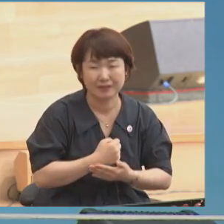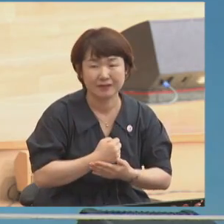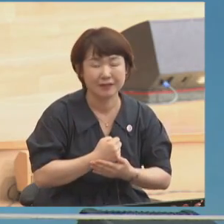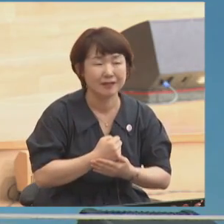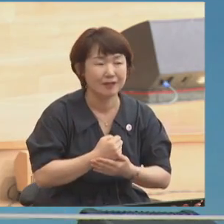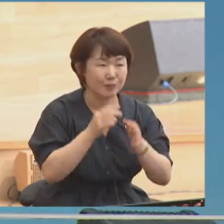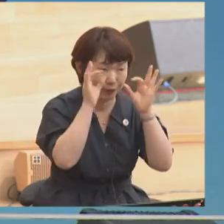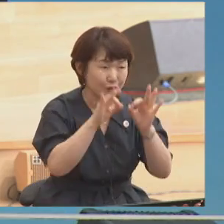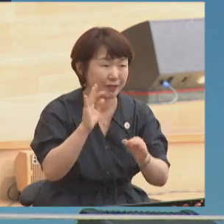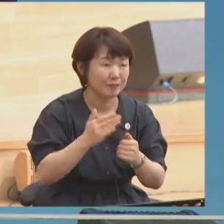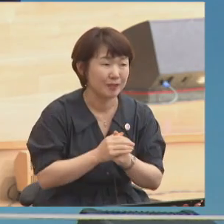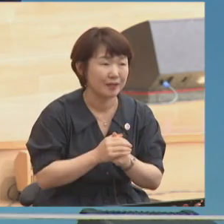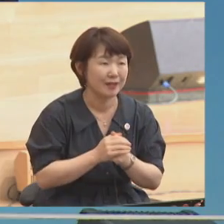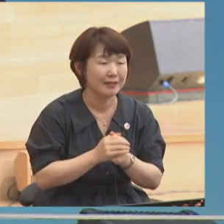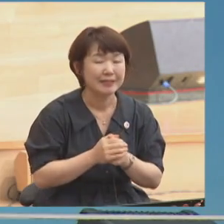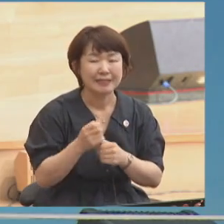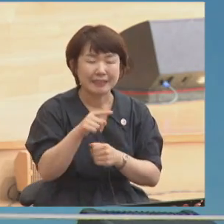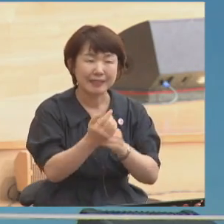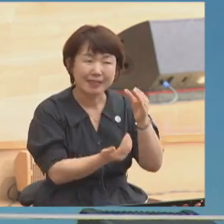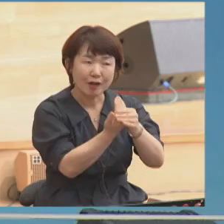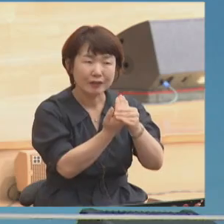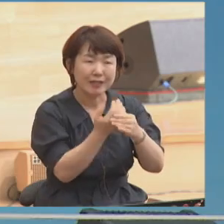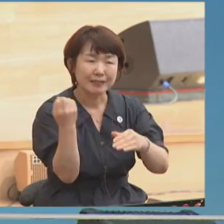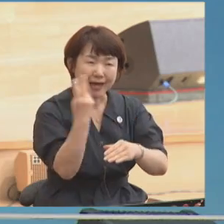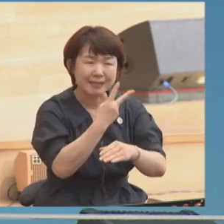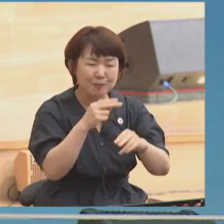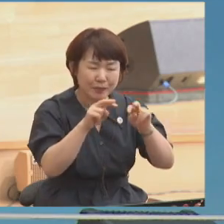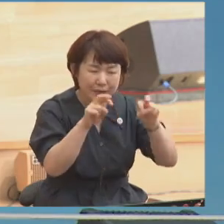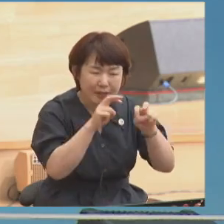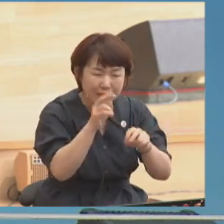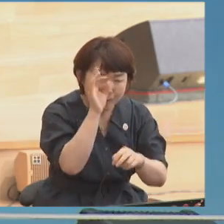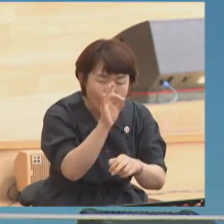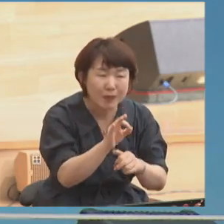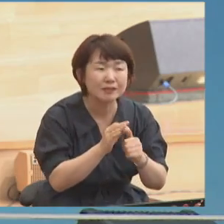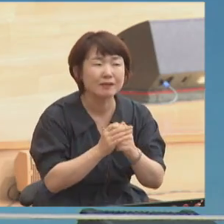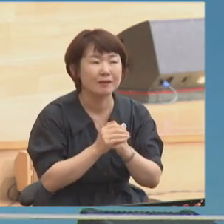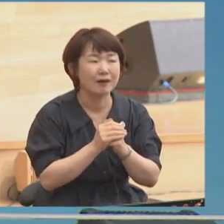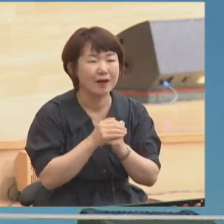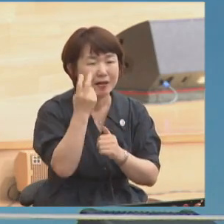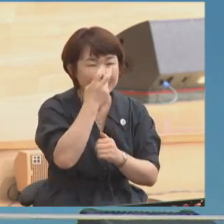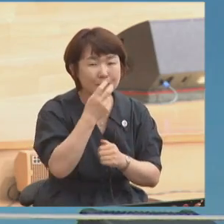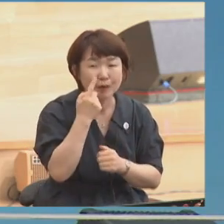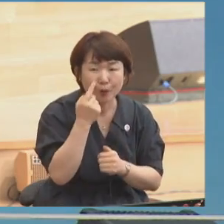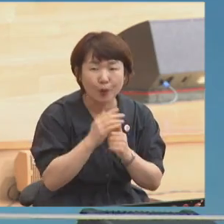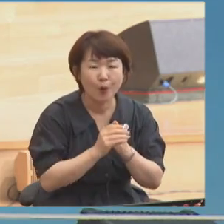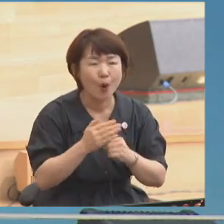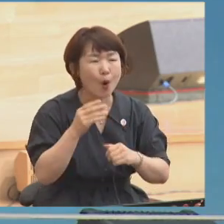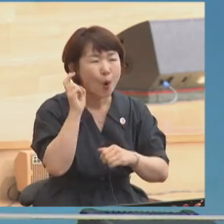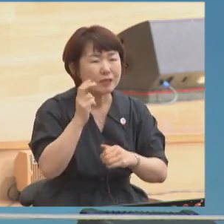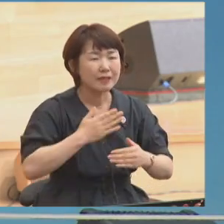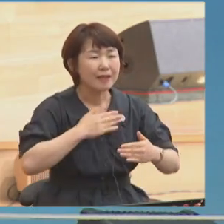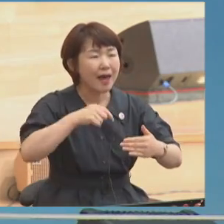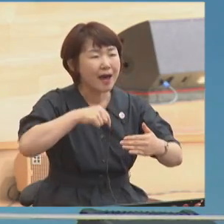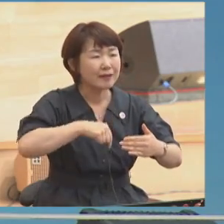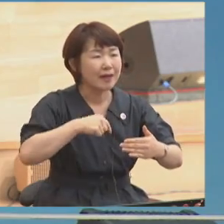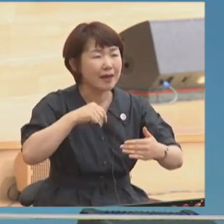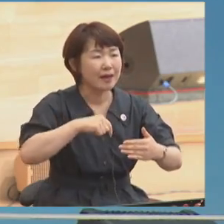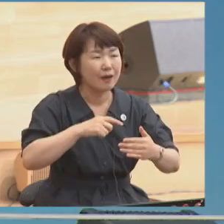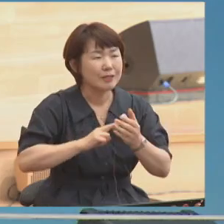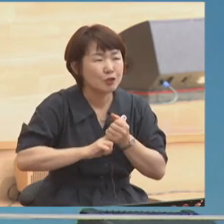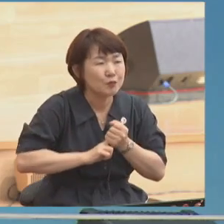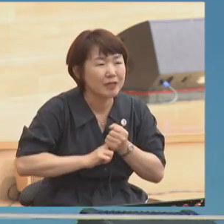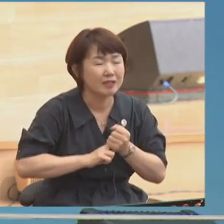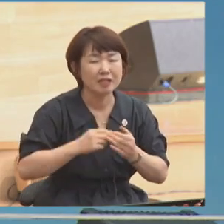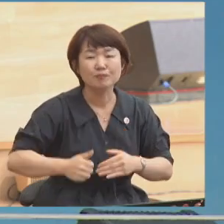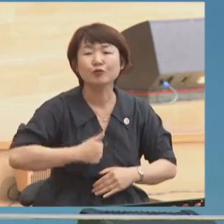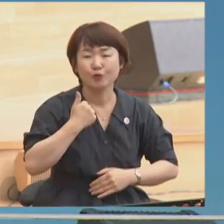이 사건을 다시 쭉 우리가 조명해 보면서 내 속에 내재되어 있는, 잠재되어 있는 이